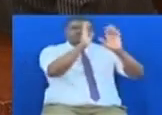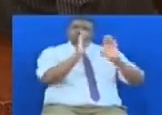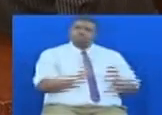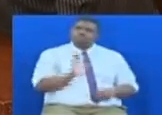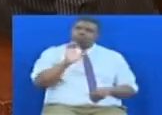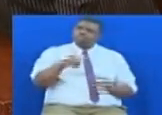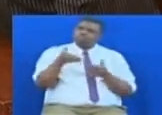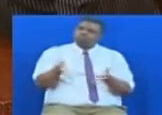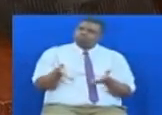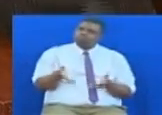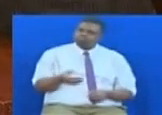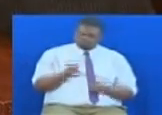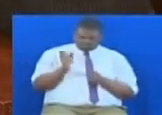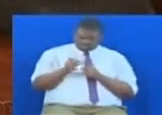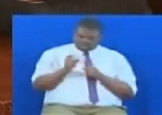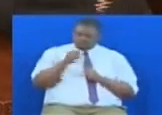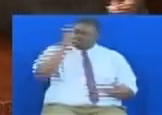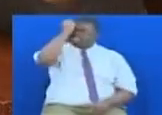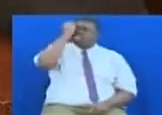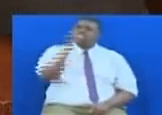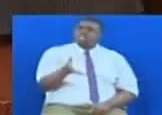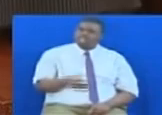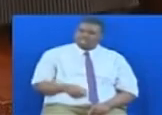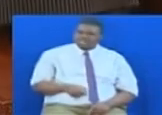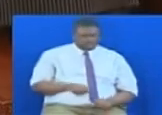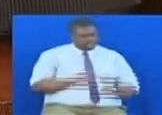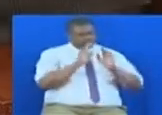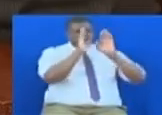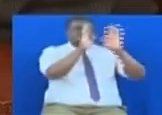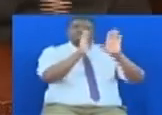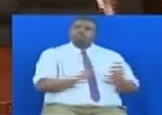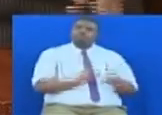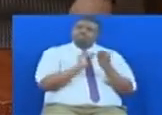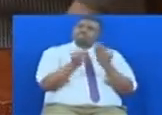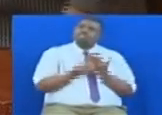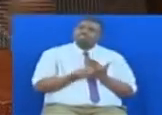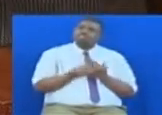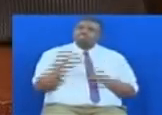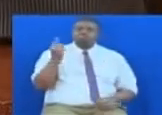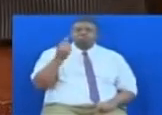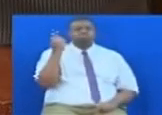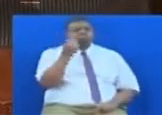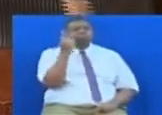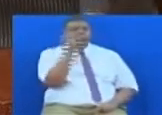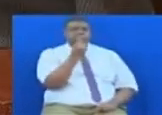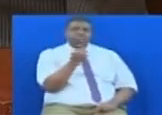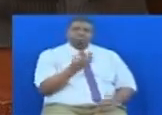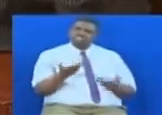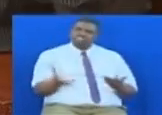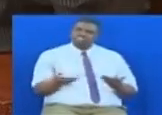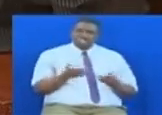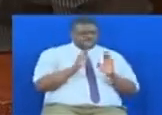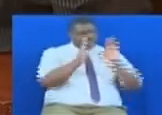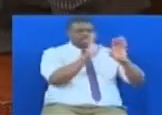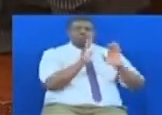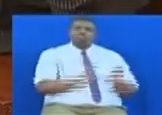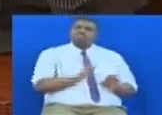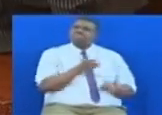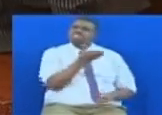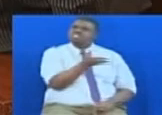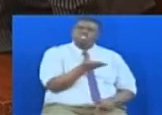kabisa. Kwa kampeni gani? Mboe amezunguka na helicopter nchi kila sehemu. Hajawahi kutujeruhi hata kidogo. Hiyo kampeni ya mwaka huu Mboe